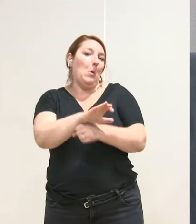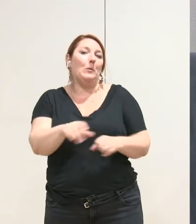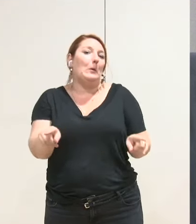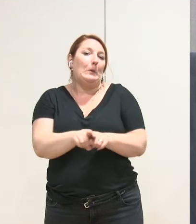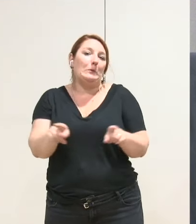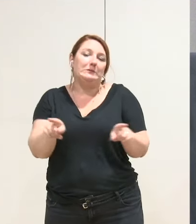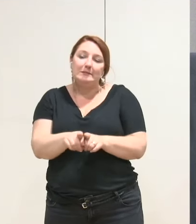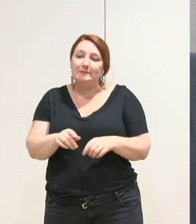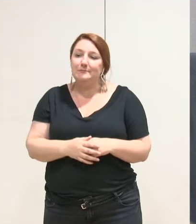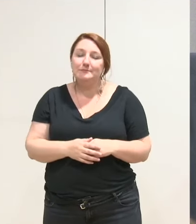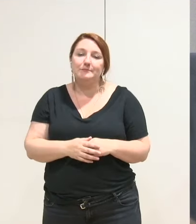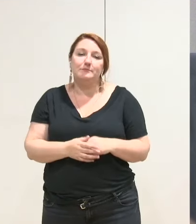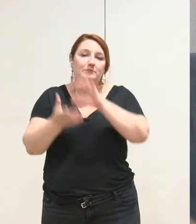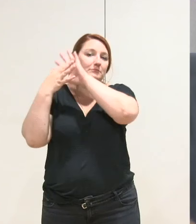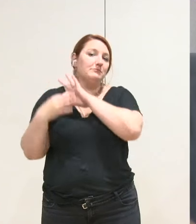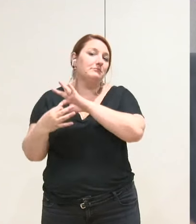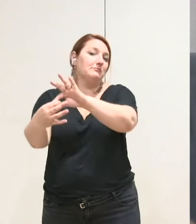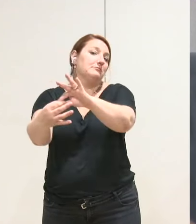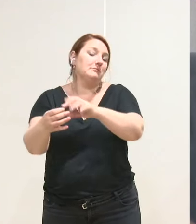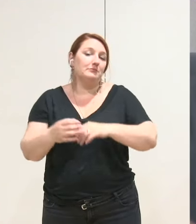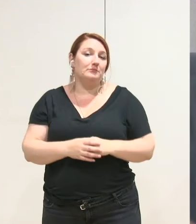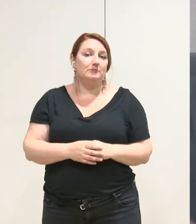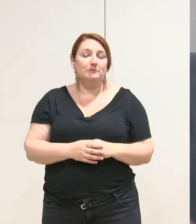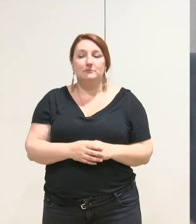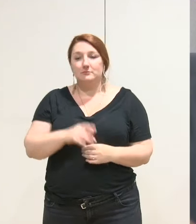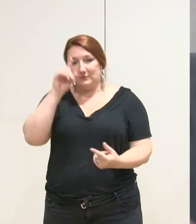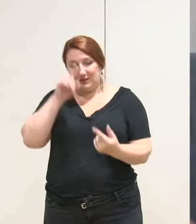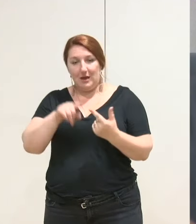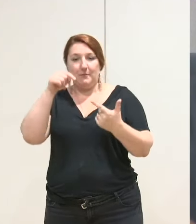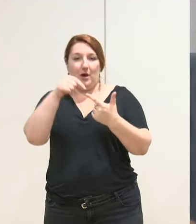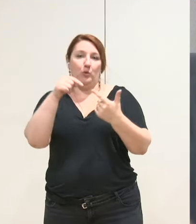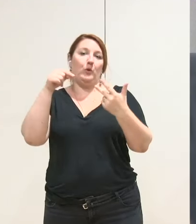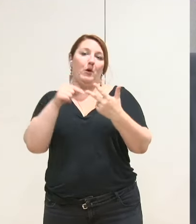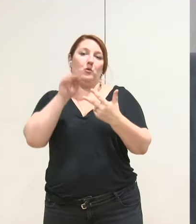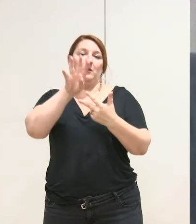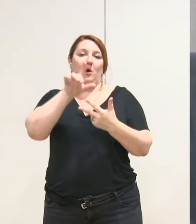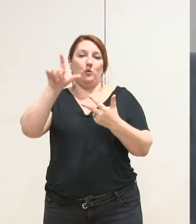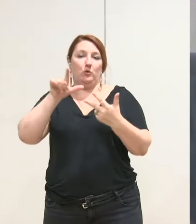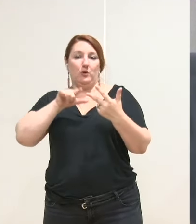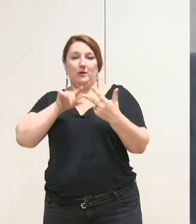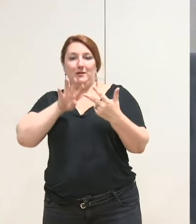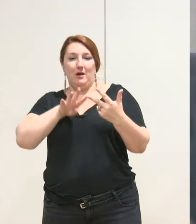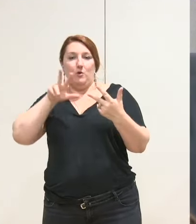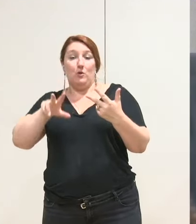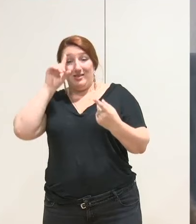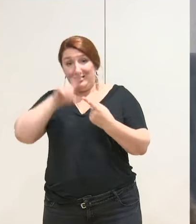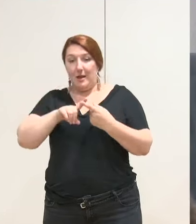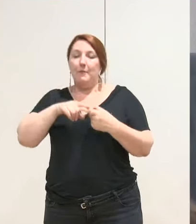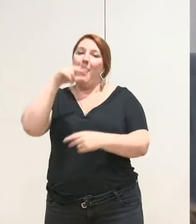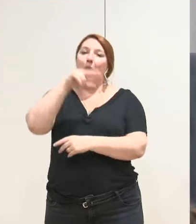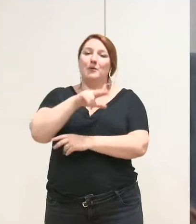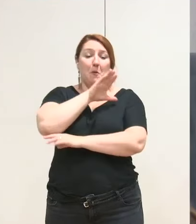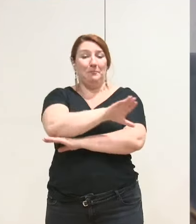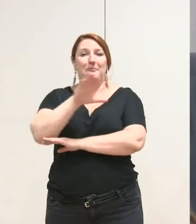contre dans la continuité de nos votes précédents sur la 42 et la 43 à la fois sur la la typologie des logements et sur le